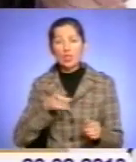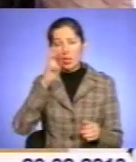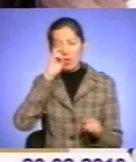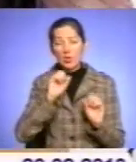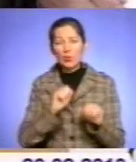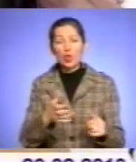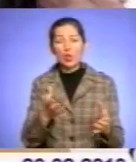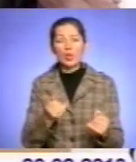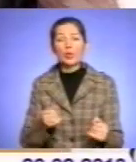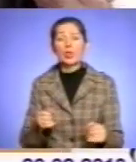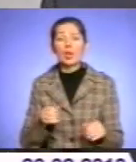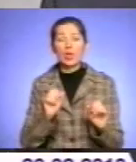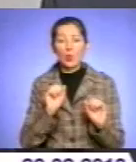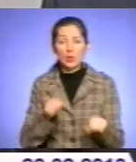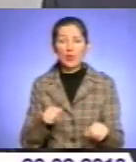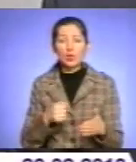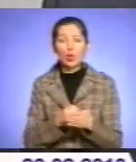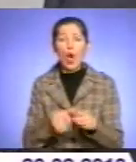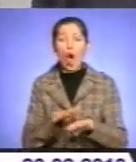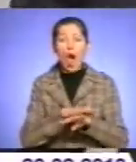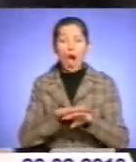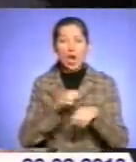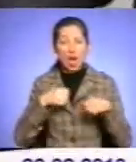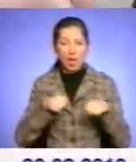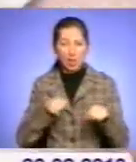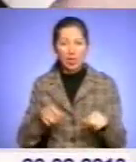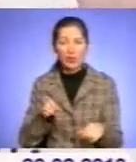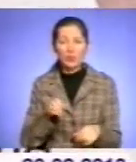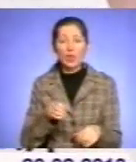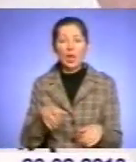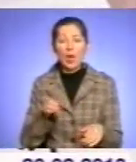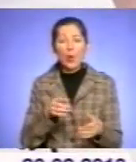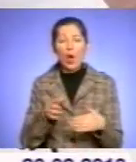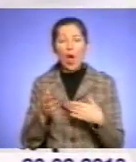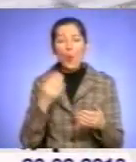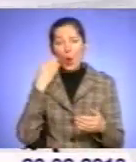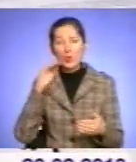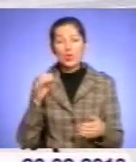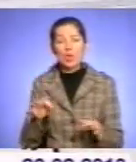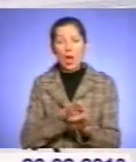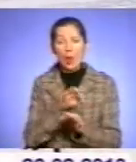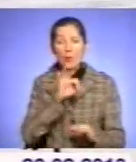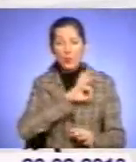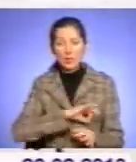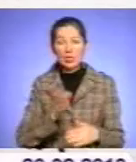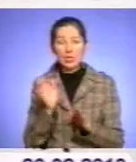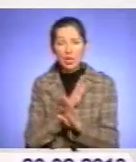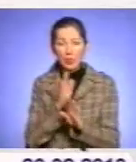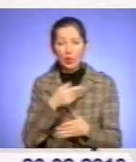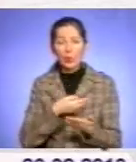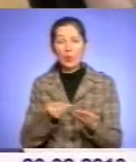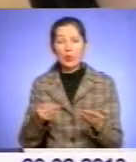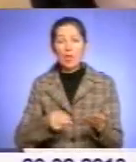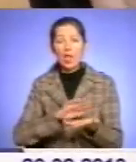європейської спільноти. Сторони домовилися про спільне поліпшення бізнес-клімату, підписали адміністративну угоду про початок неформального